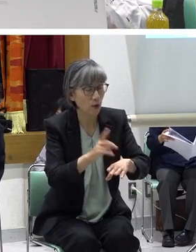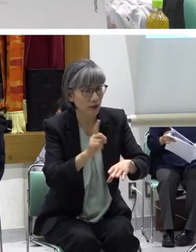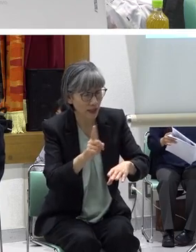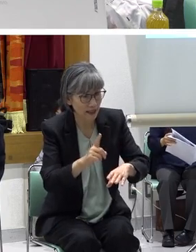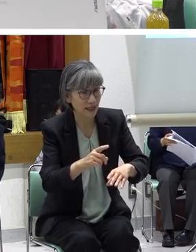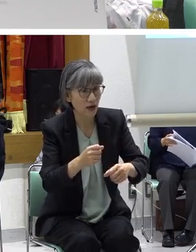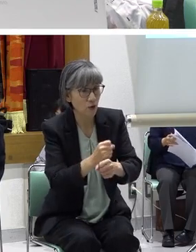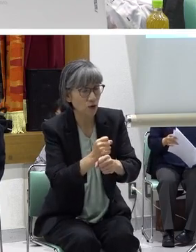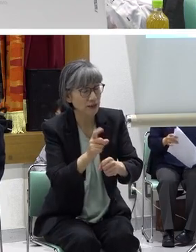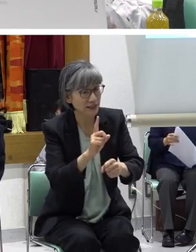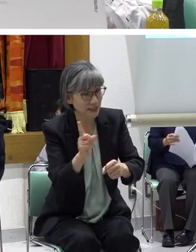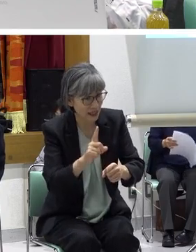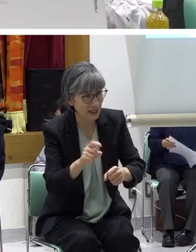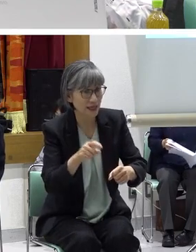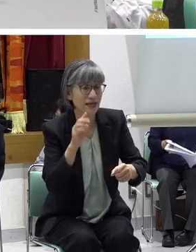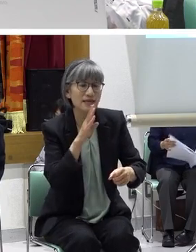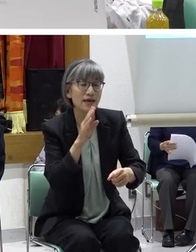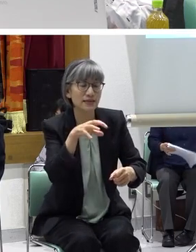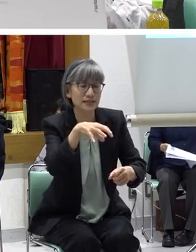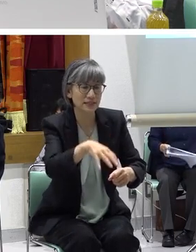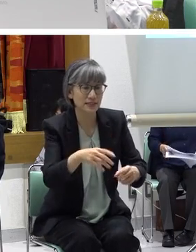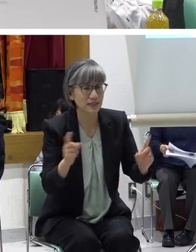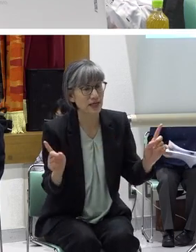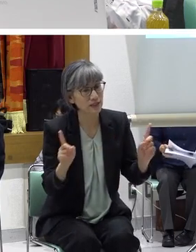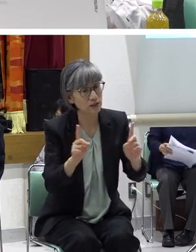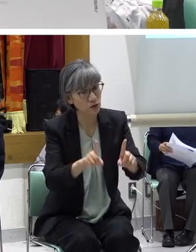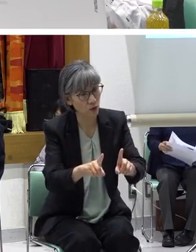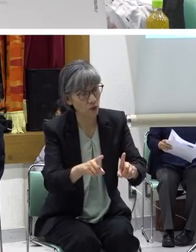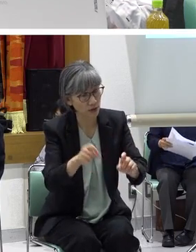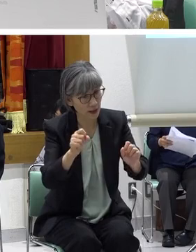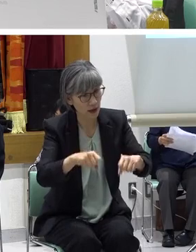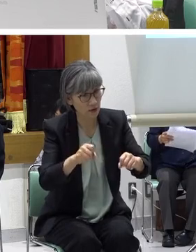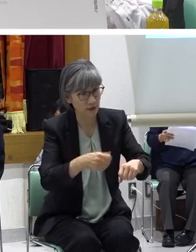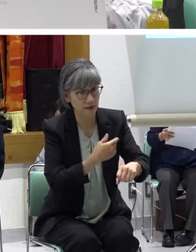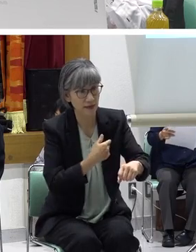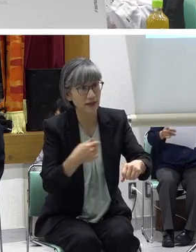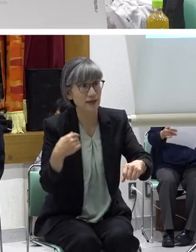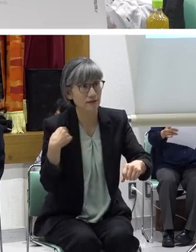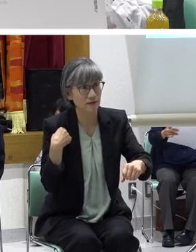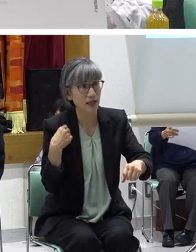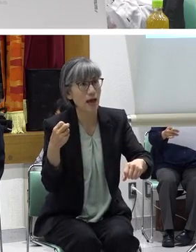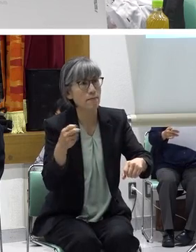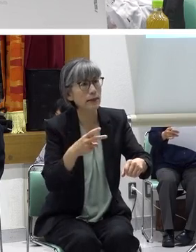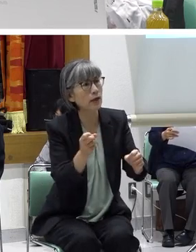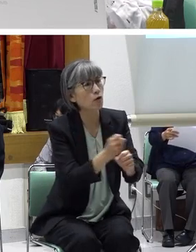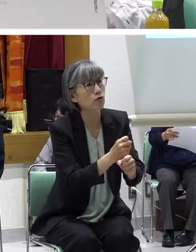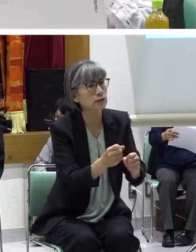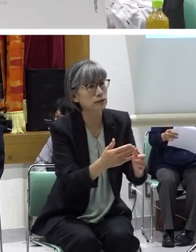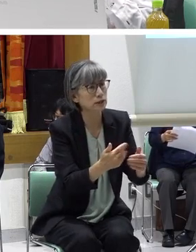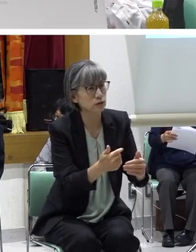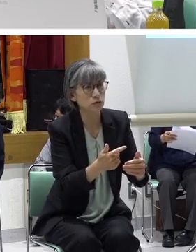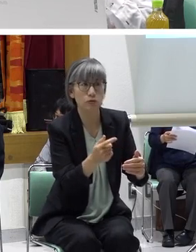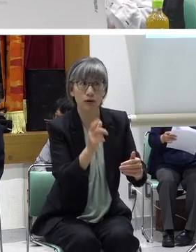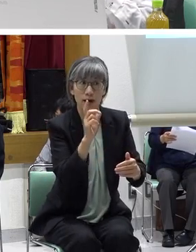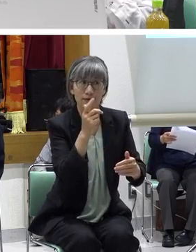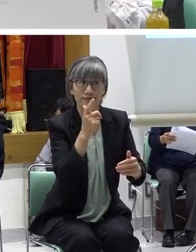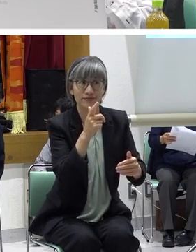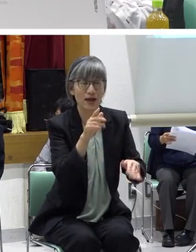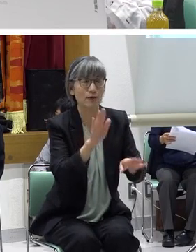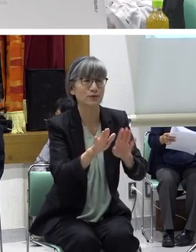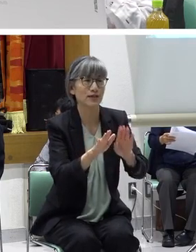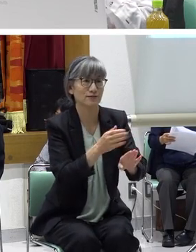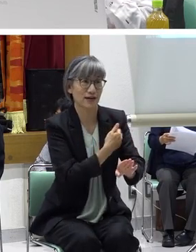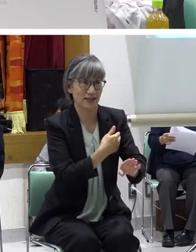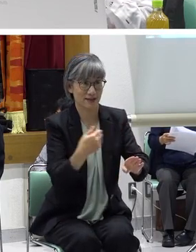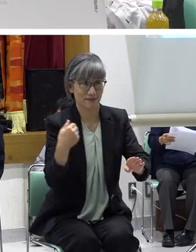ら確認することでこのようなことになるのを防げると思います。